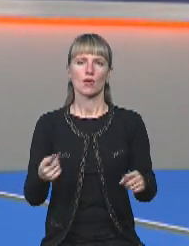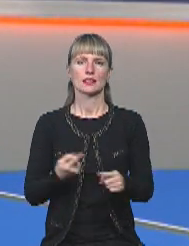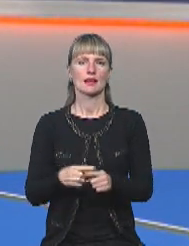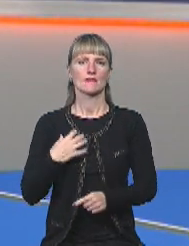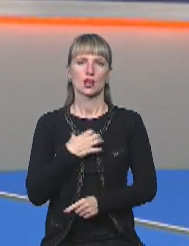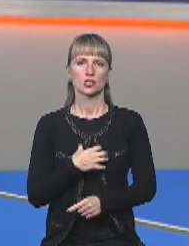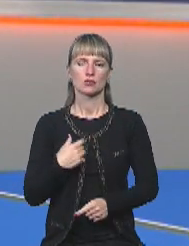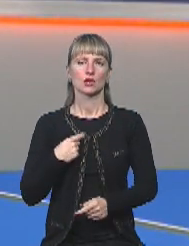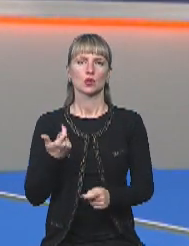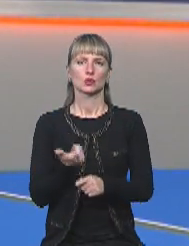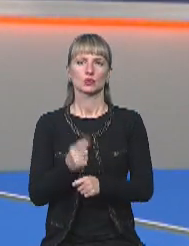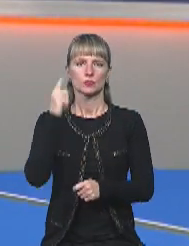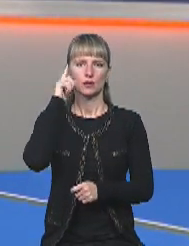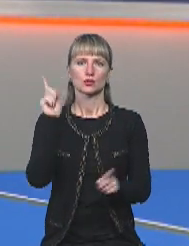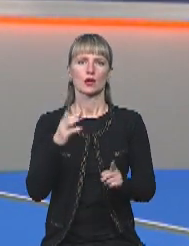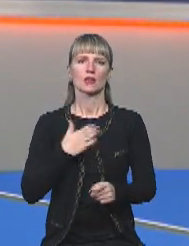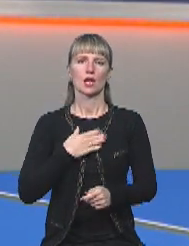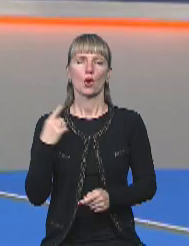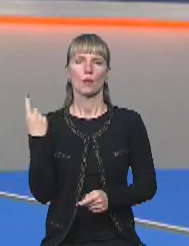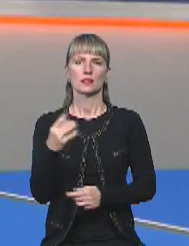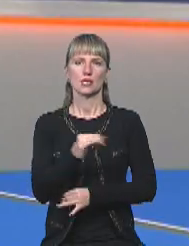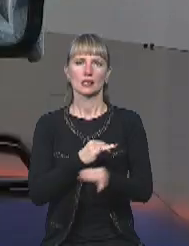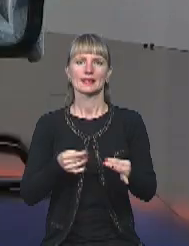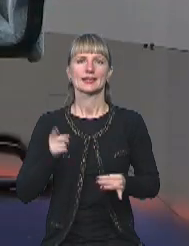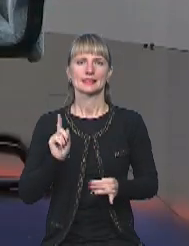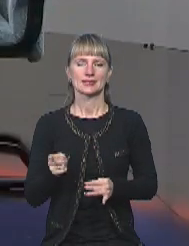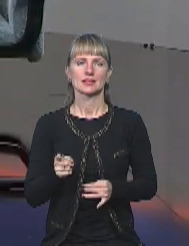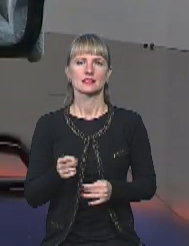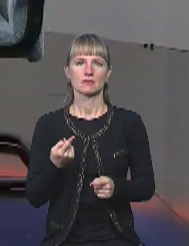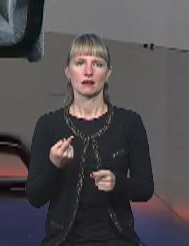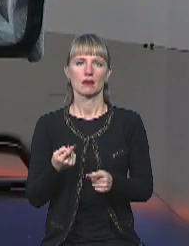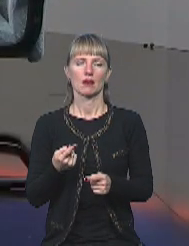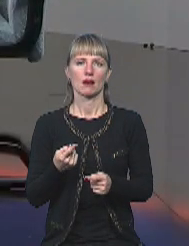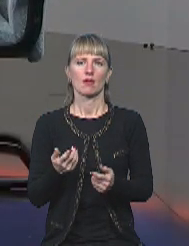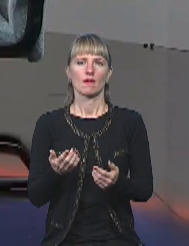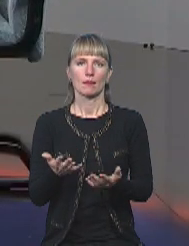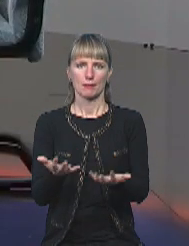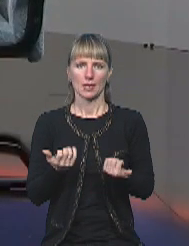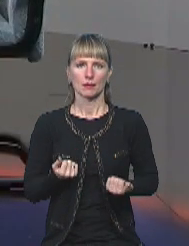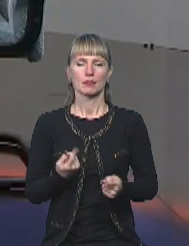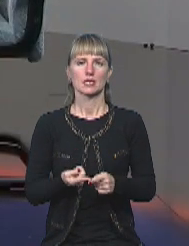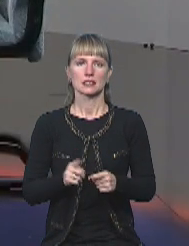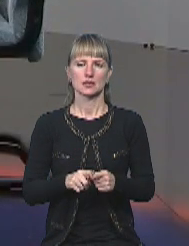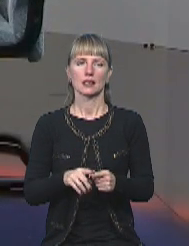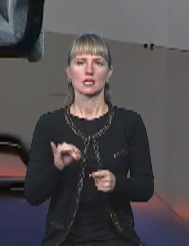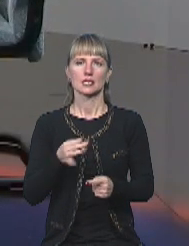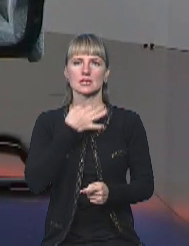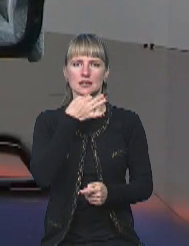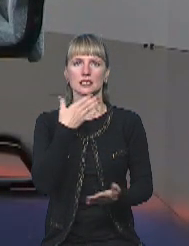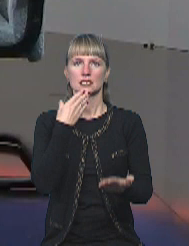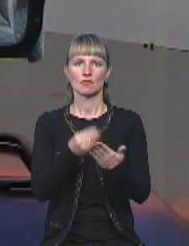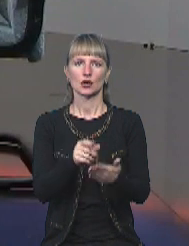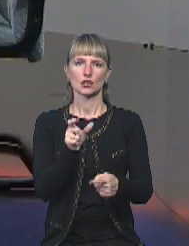дуже важливо. Я дуже сподіваюся, що наша обласна рада дійсно відгукнеться на це і також скаже своє